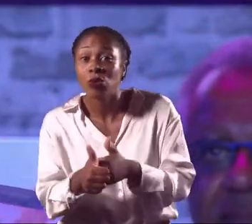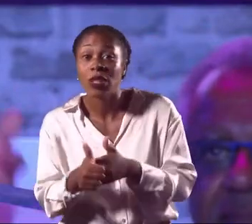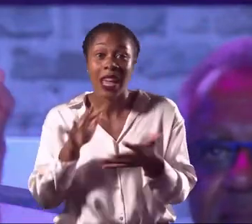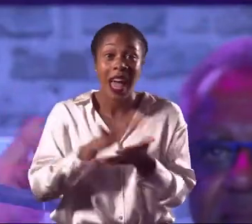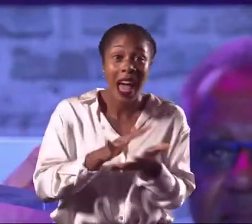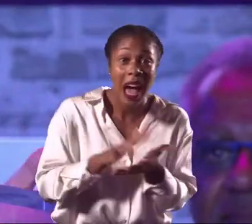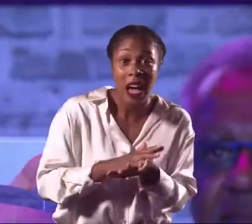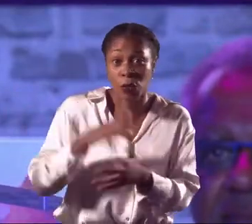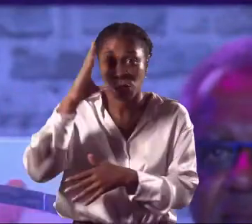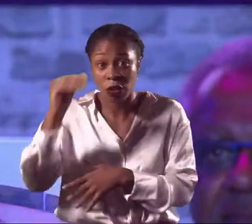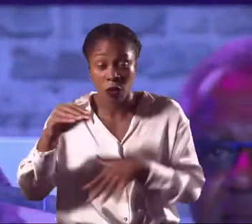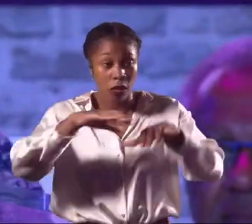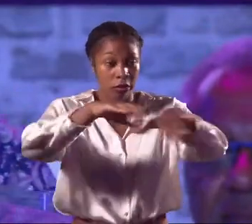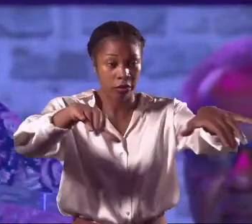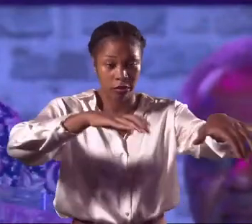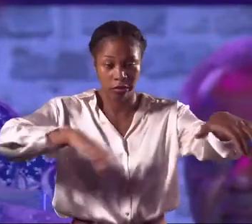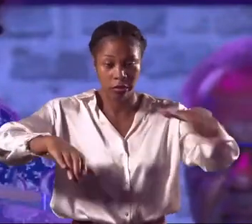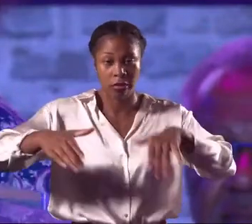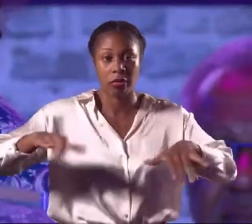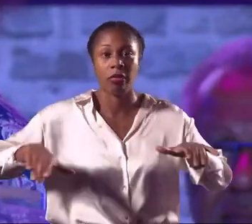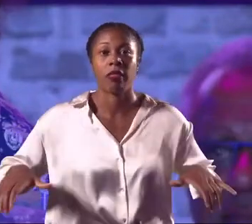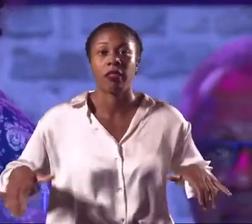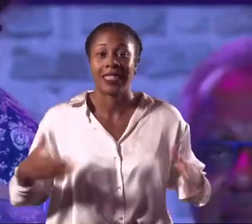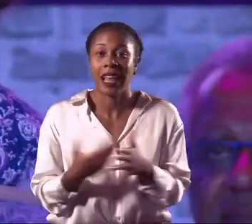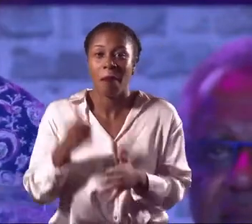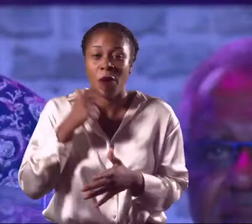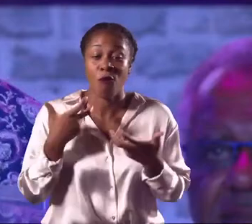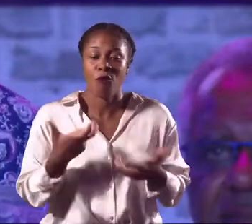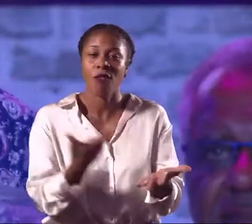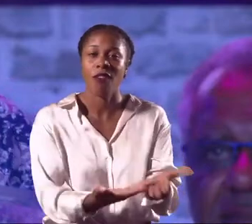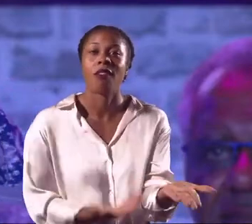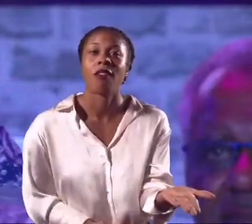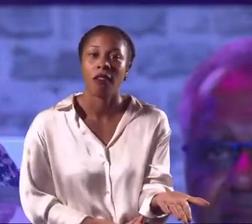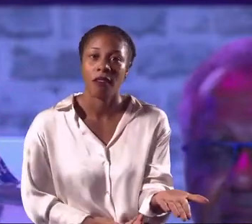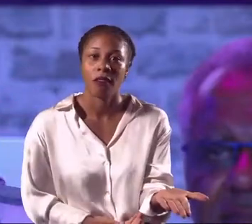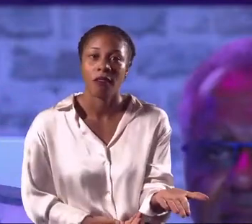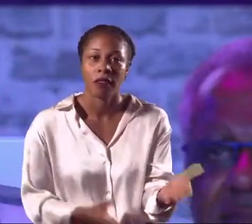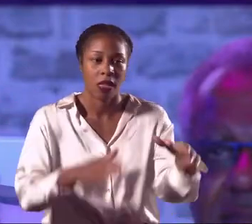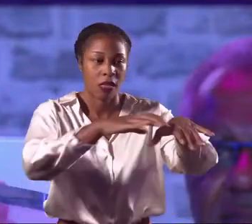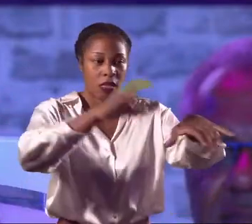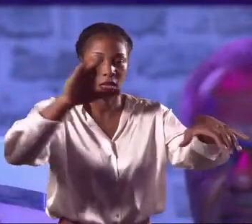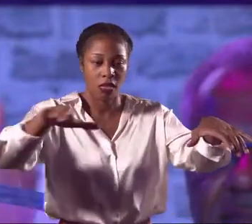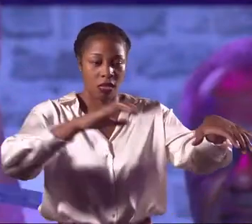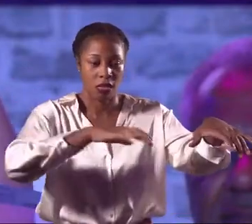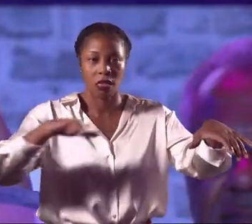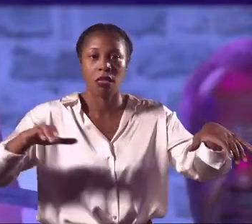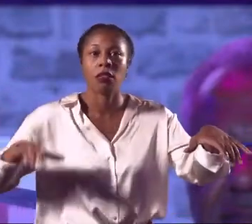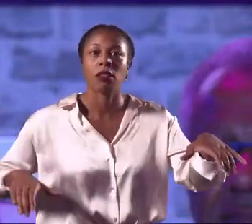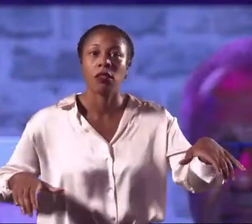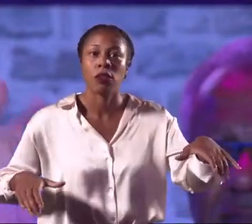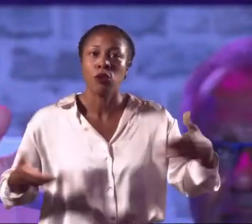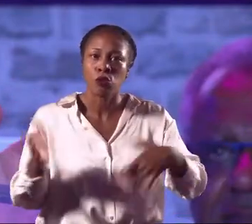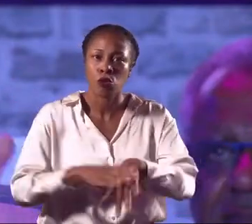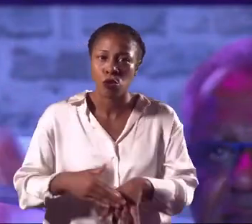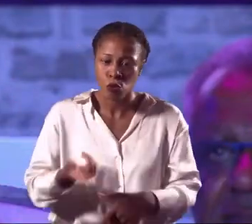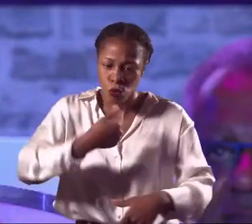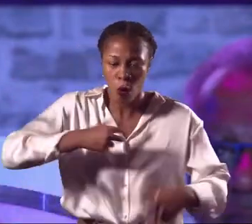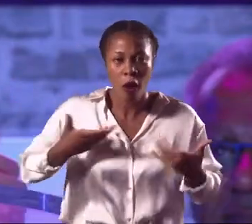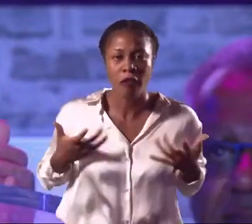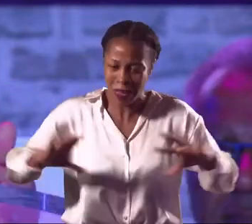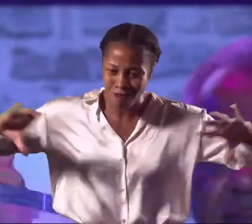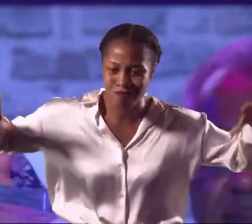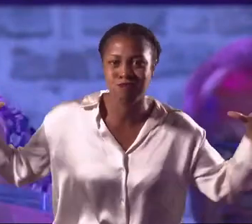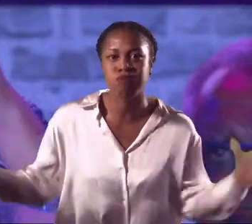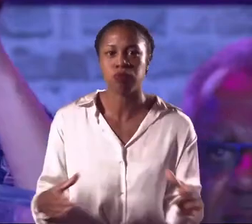bref. Nous diviser, c'est leur projet de société. Nous diviser quand nous, nous voulons faire